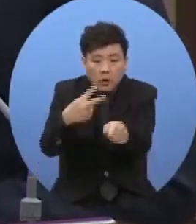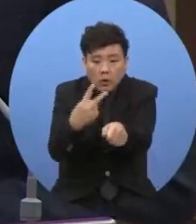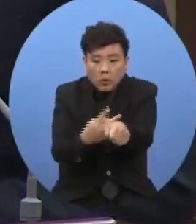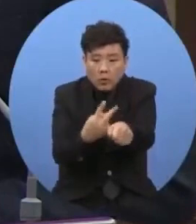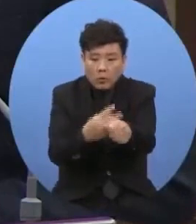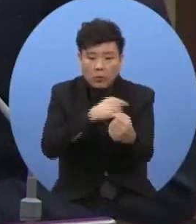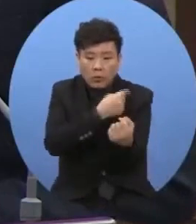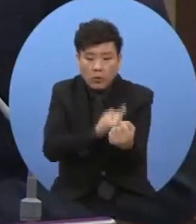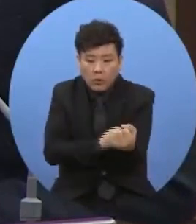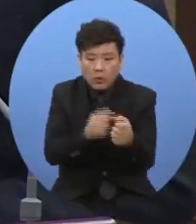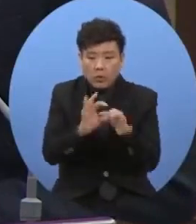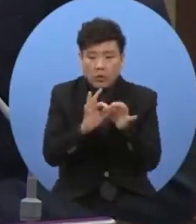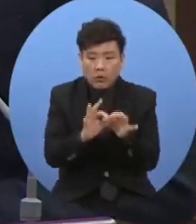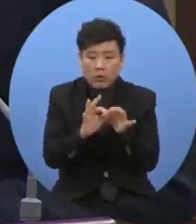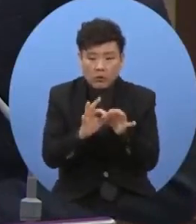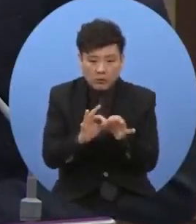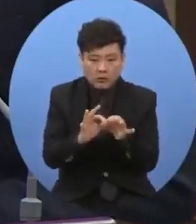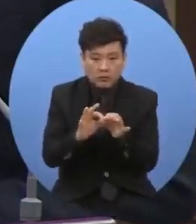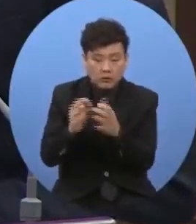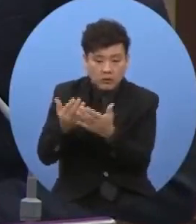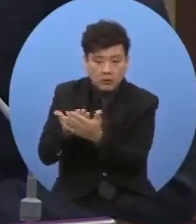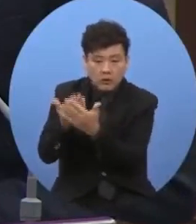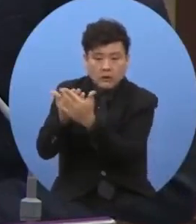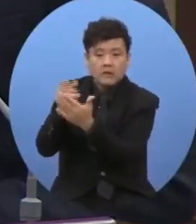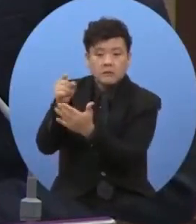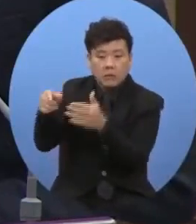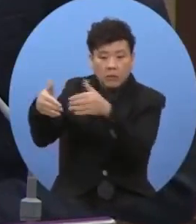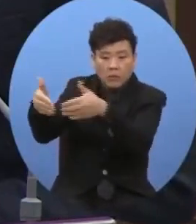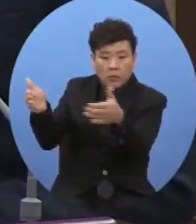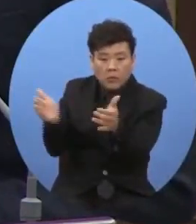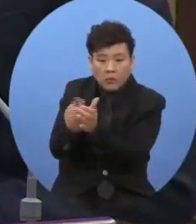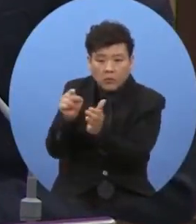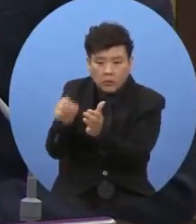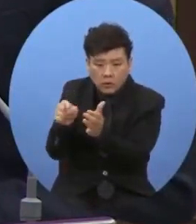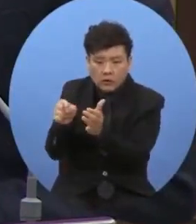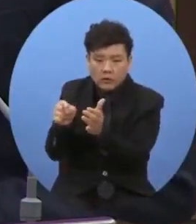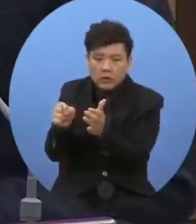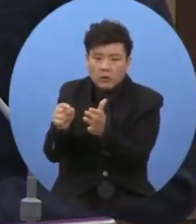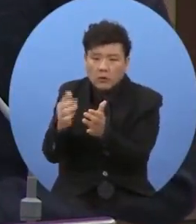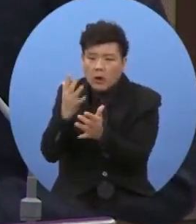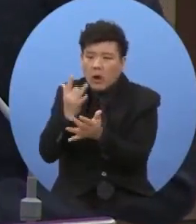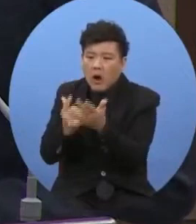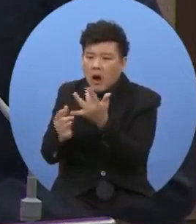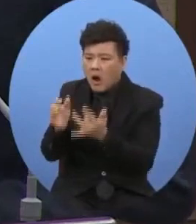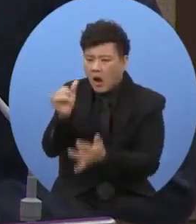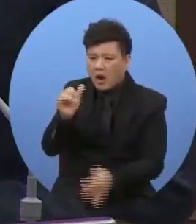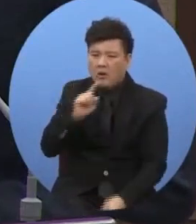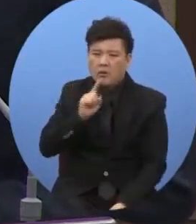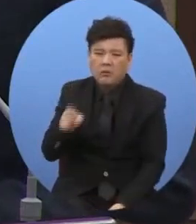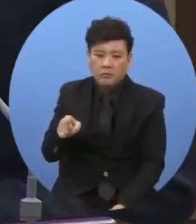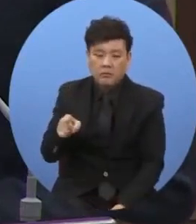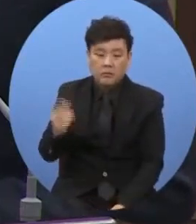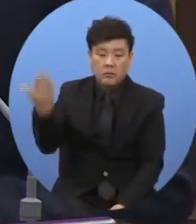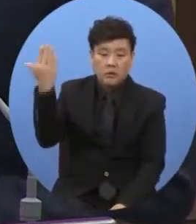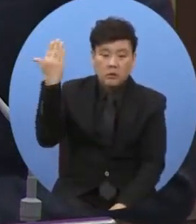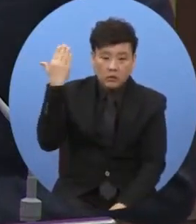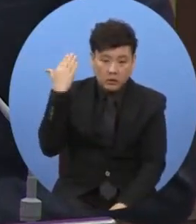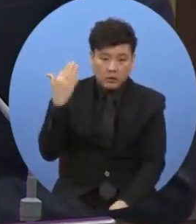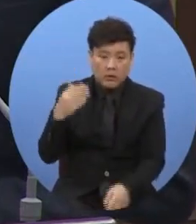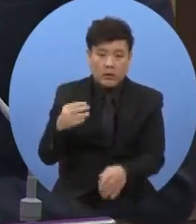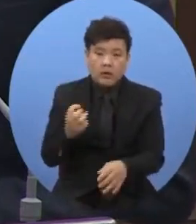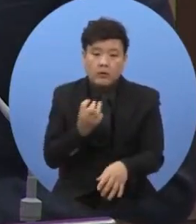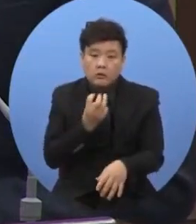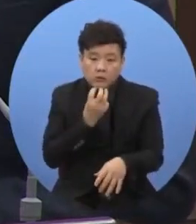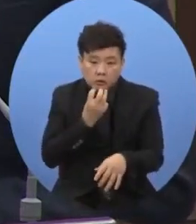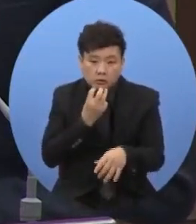관련해서 그동안 진보 진영이 좀 놓치고 있던 지점이 있다고 생각을 해요. 반성하고 있습니다. 과거에 이제 서울시교육청